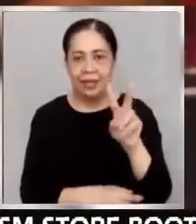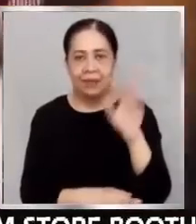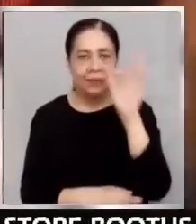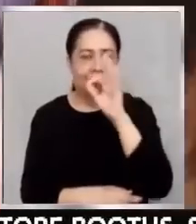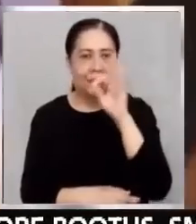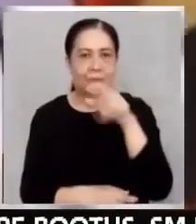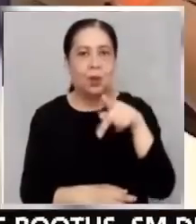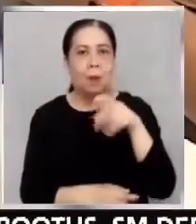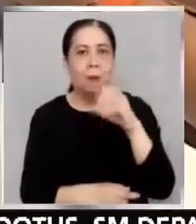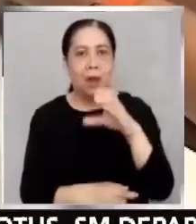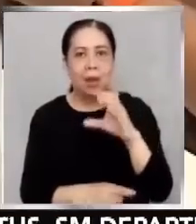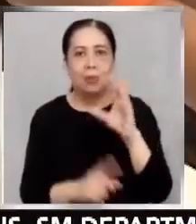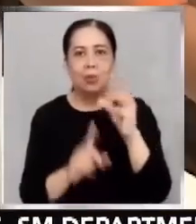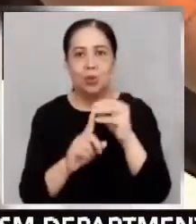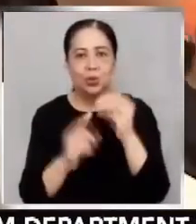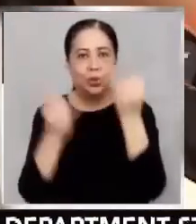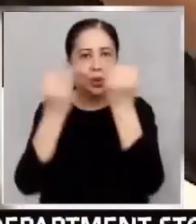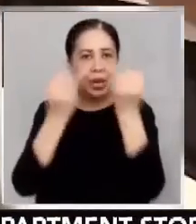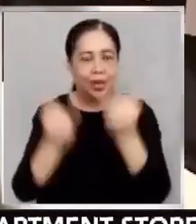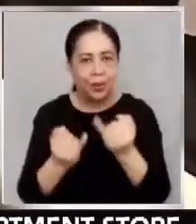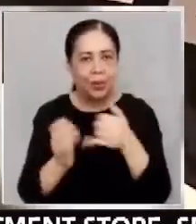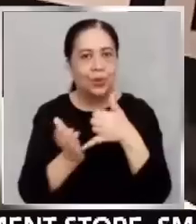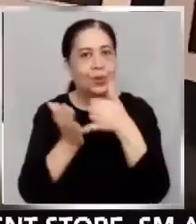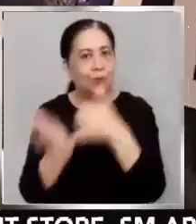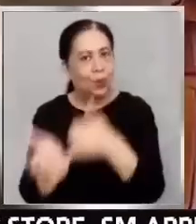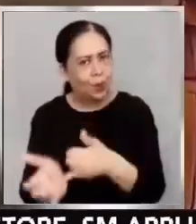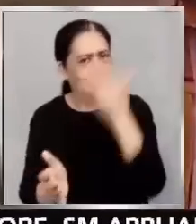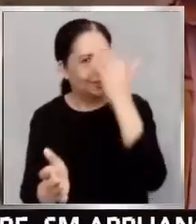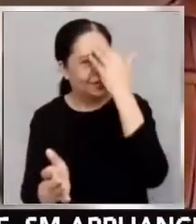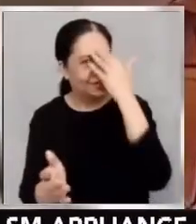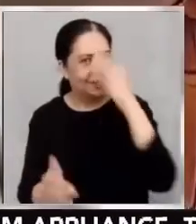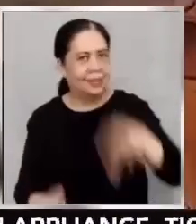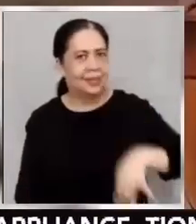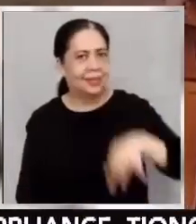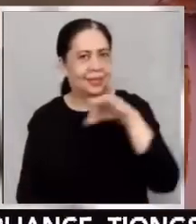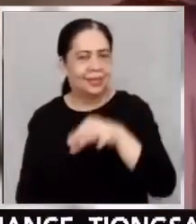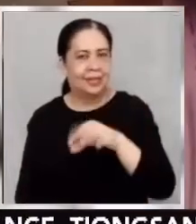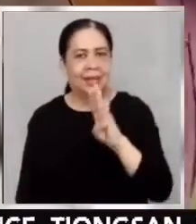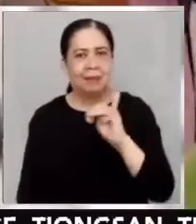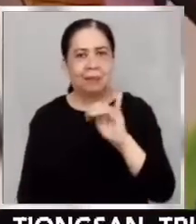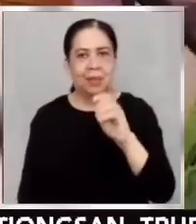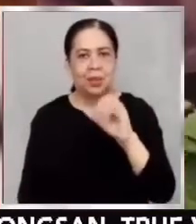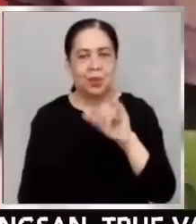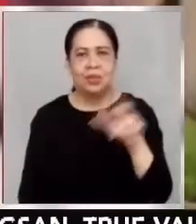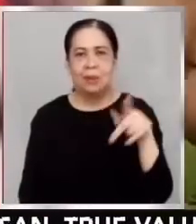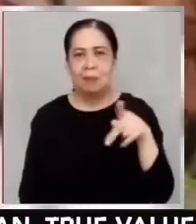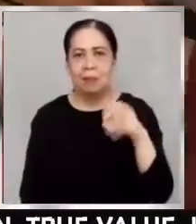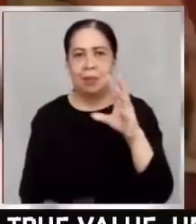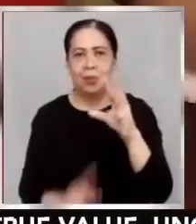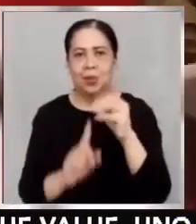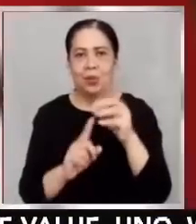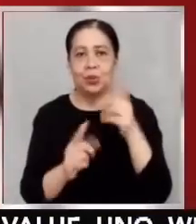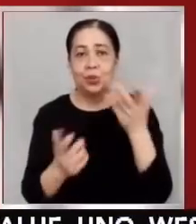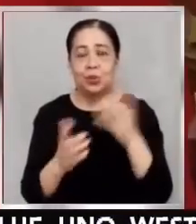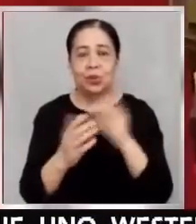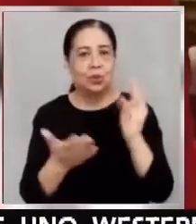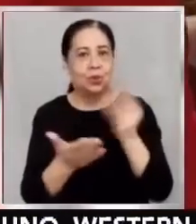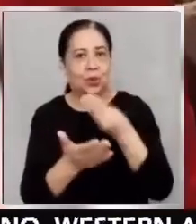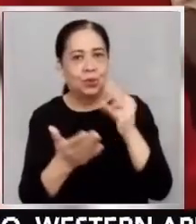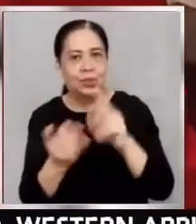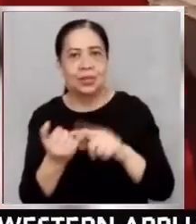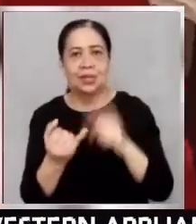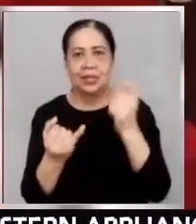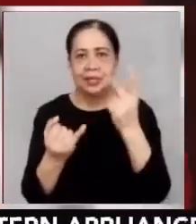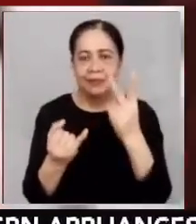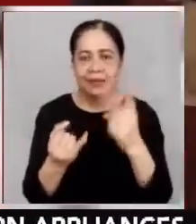Icon Awardee. Hindi matatawaran ang ambag ni Bitoy sa Filipino pop culture mula sa larangan ng musika, telebisyon,